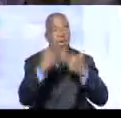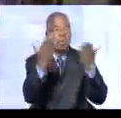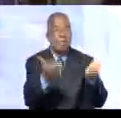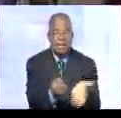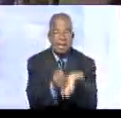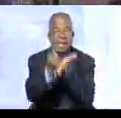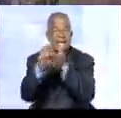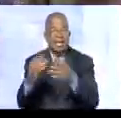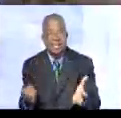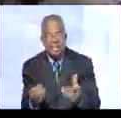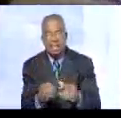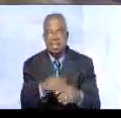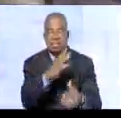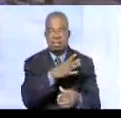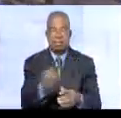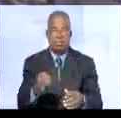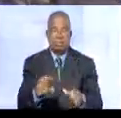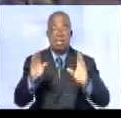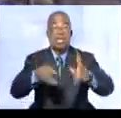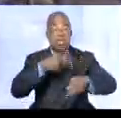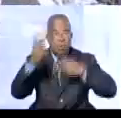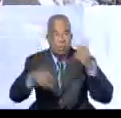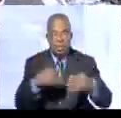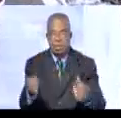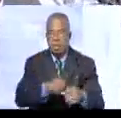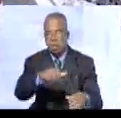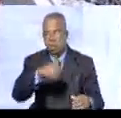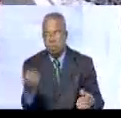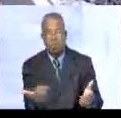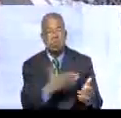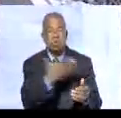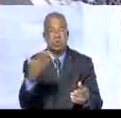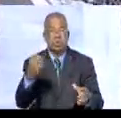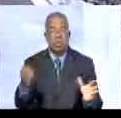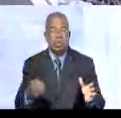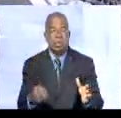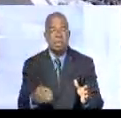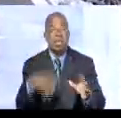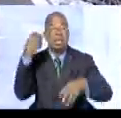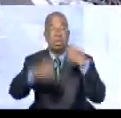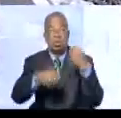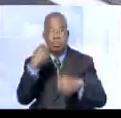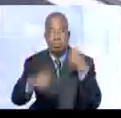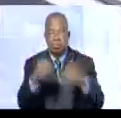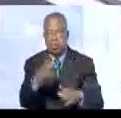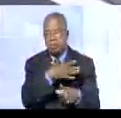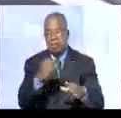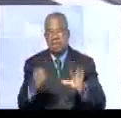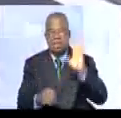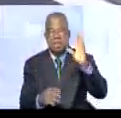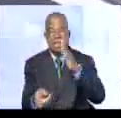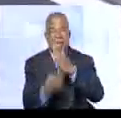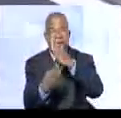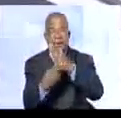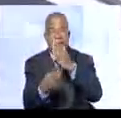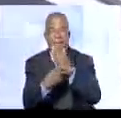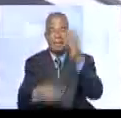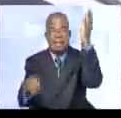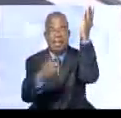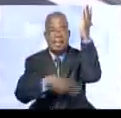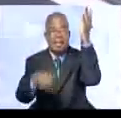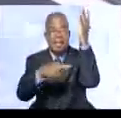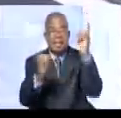communautaire. Autre sujet dont il sera question, l'état d'avancement du dossier relatif à la reprise de la Banque régionale de